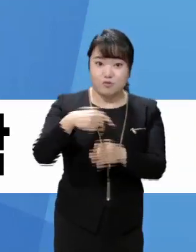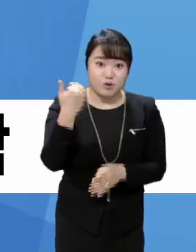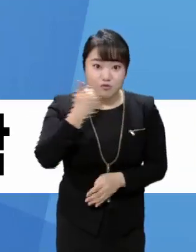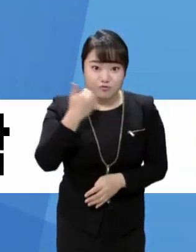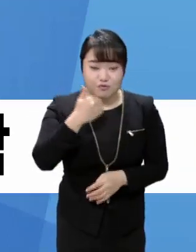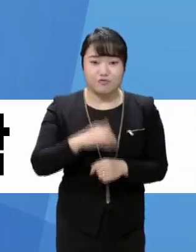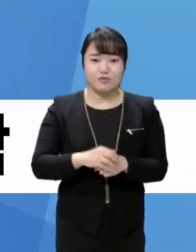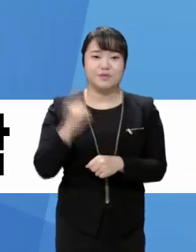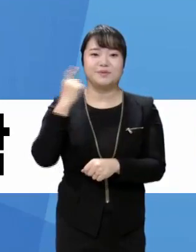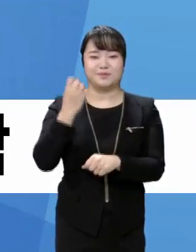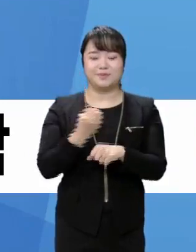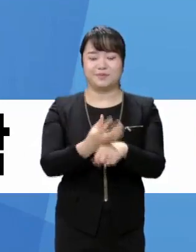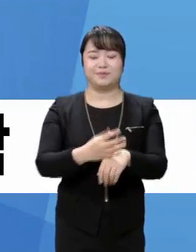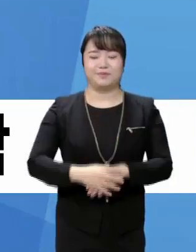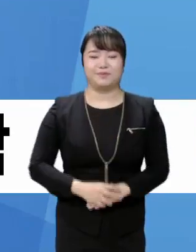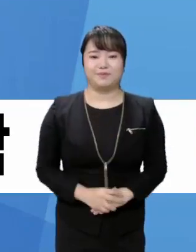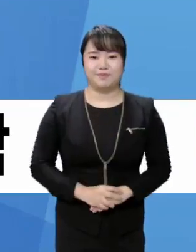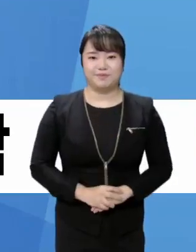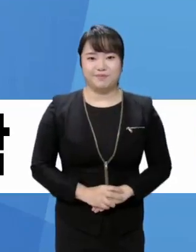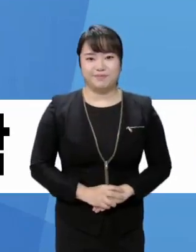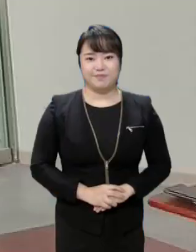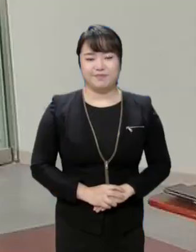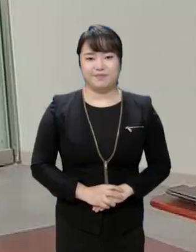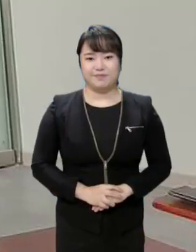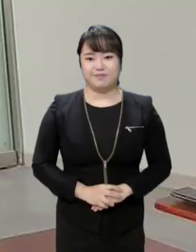있을까요 4 김대호 기자가 취재했습니다